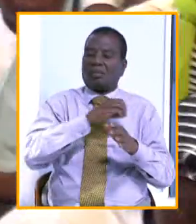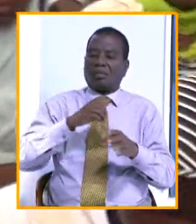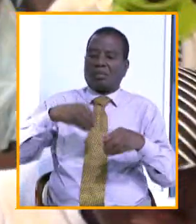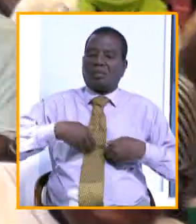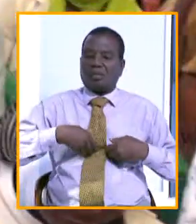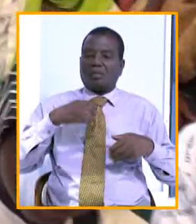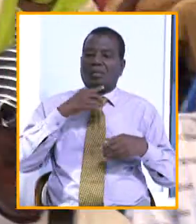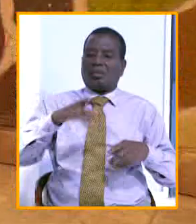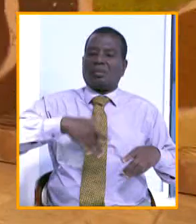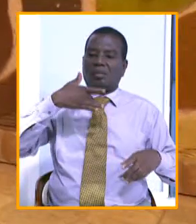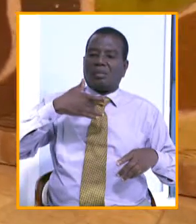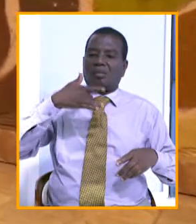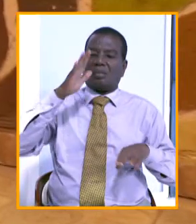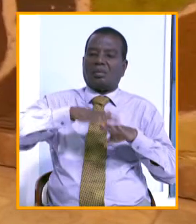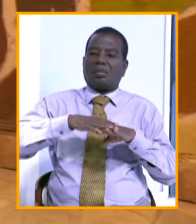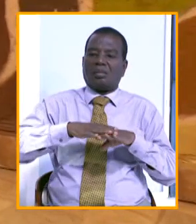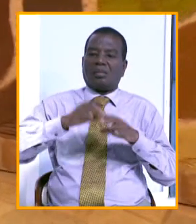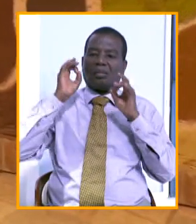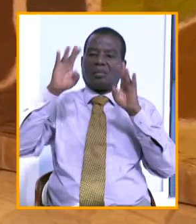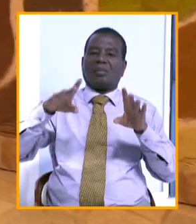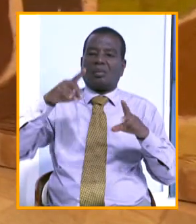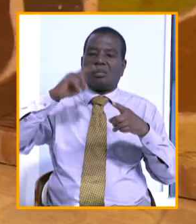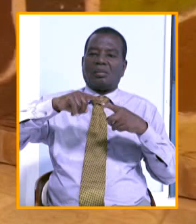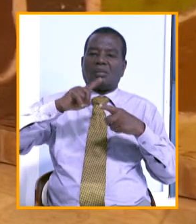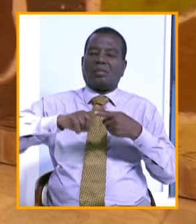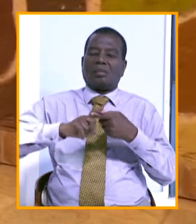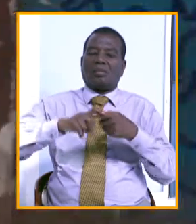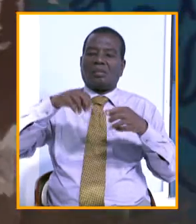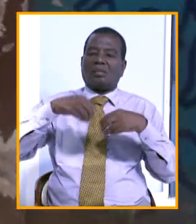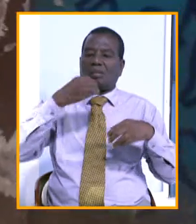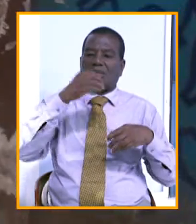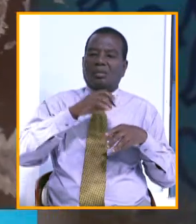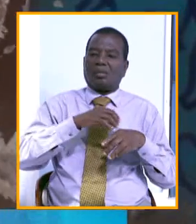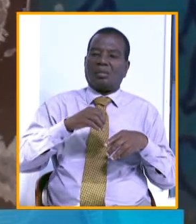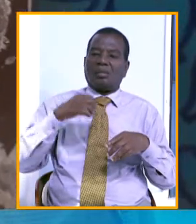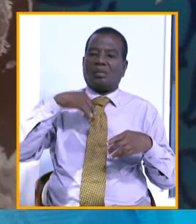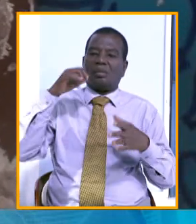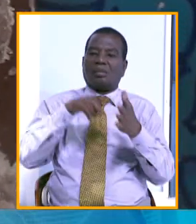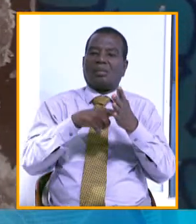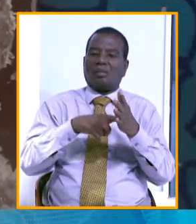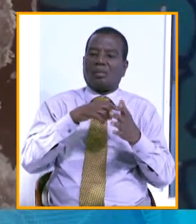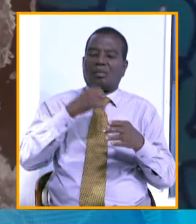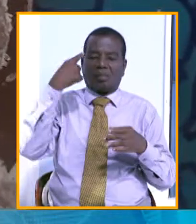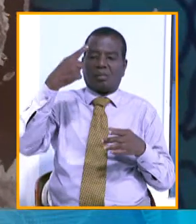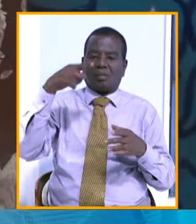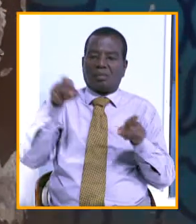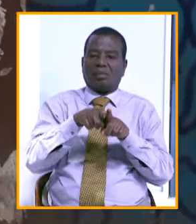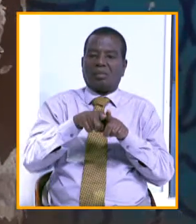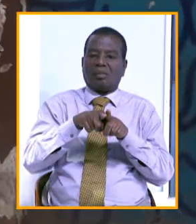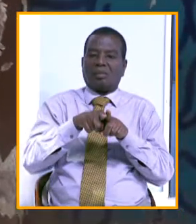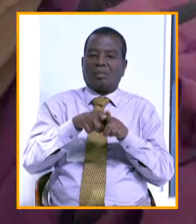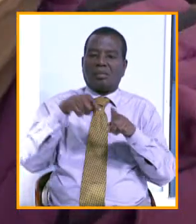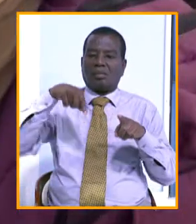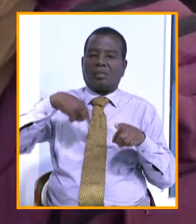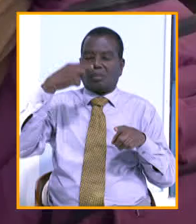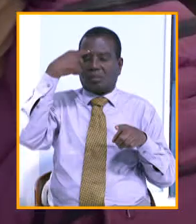ont été sensibilisés sur les dangers liés à la consommation de la drogue. Ce qui m'a marqué et ce que j'ai compris aussi, j'ai